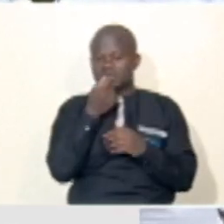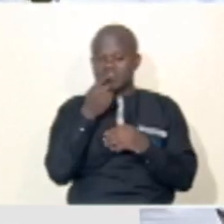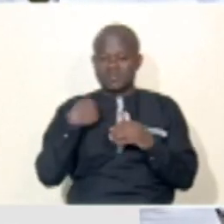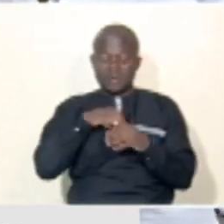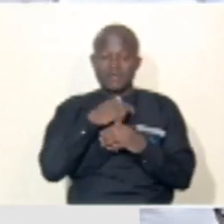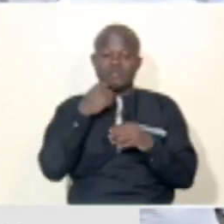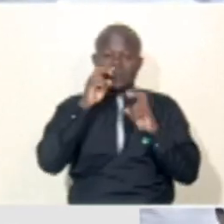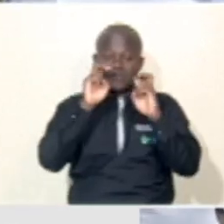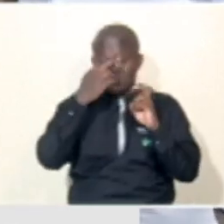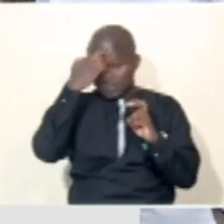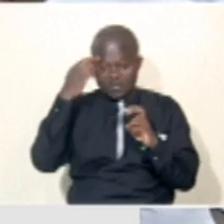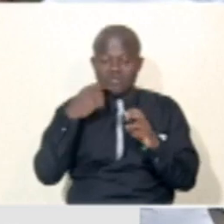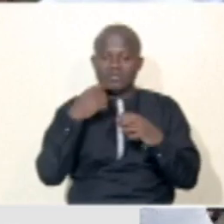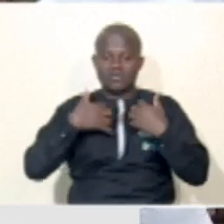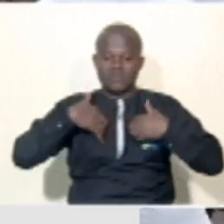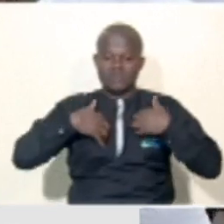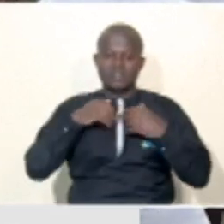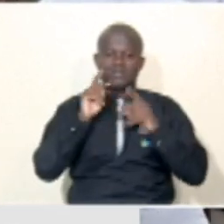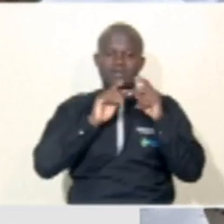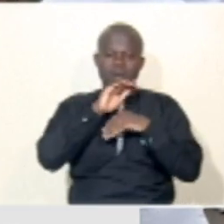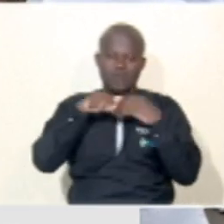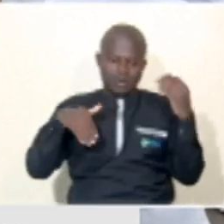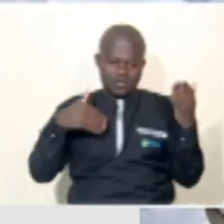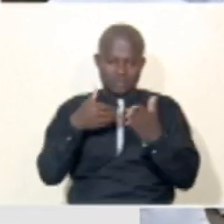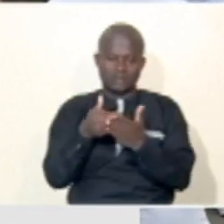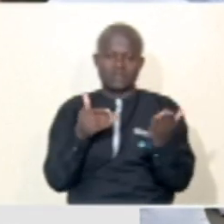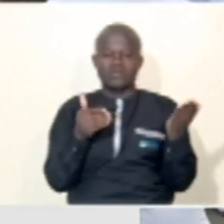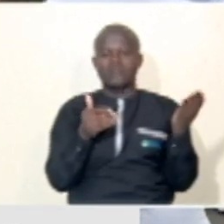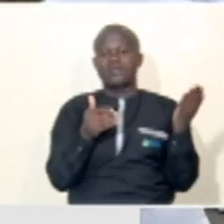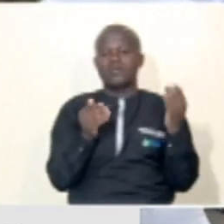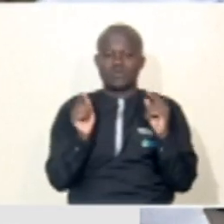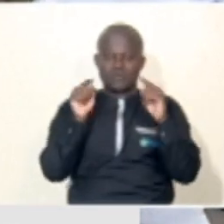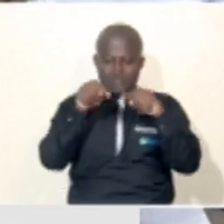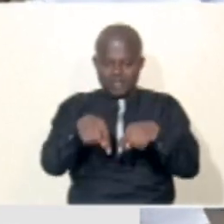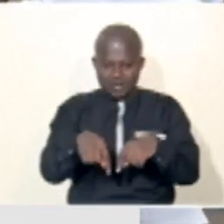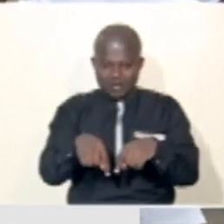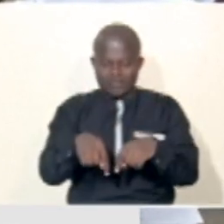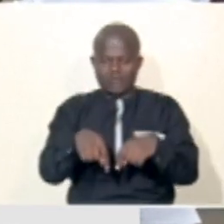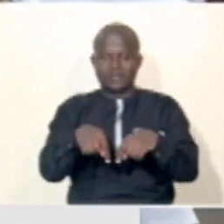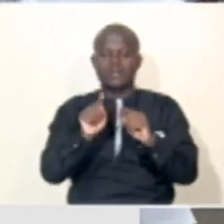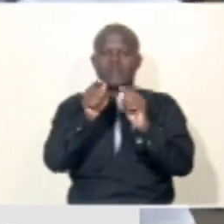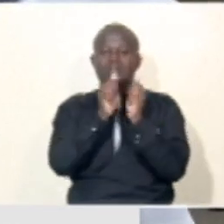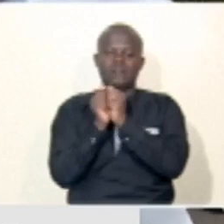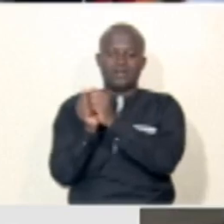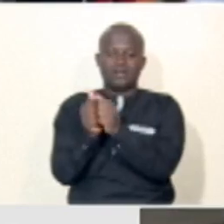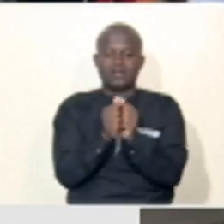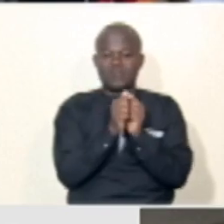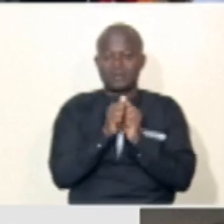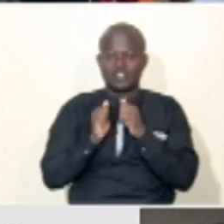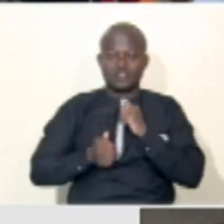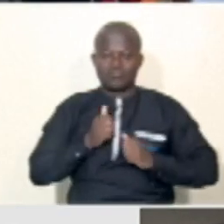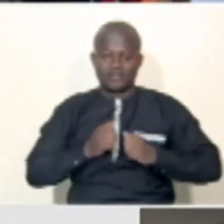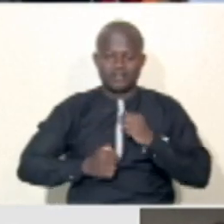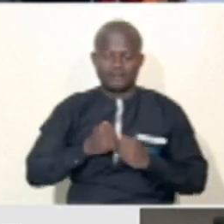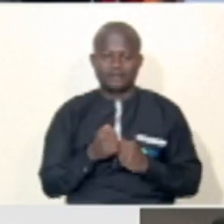ko ushishikariza ahubwo abantu kuza tukajya tujyana mu misozi.